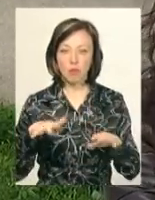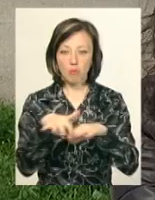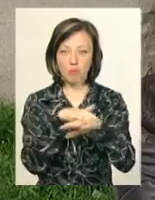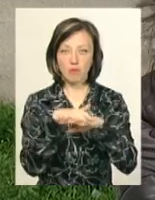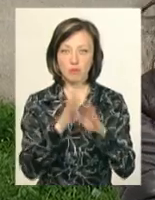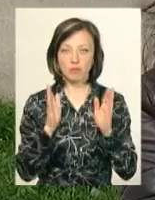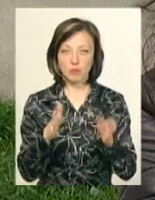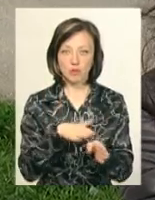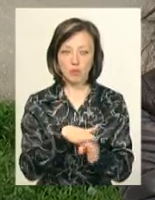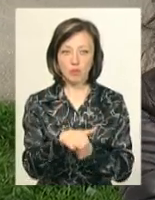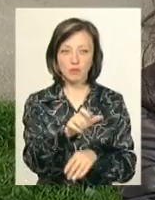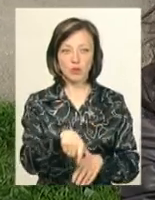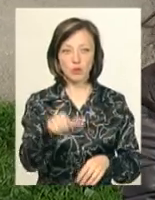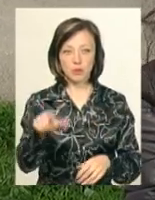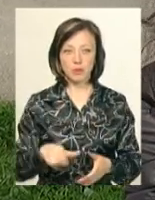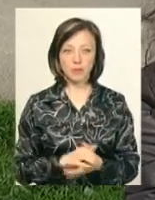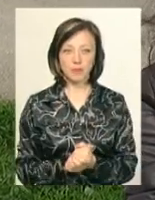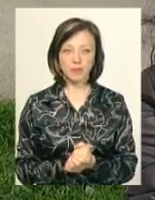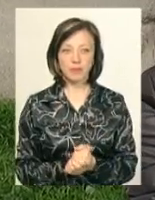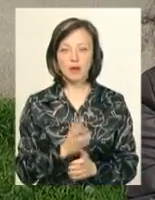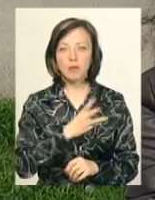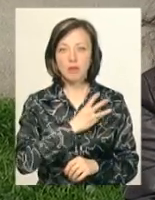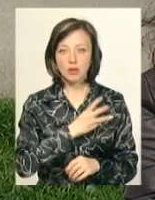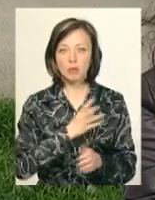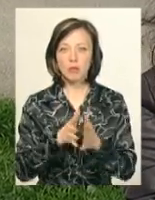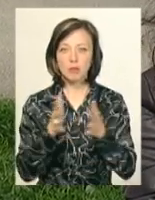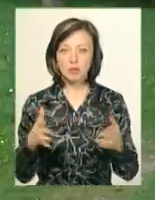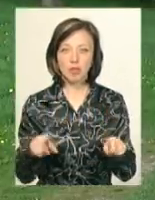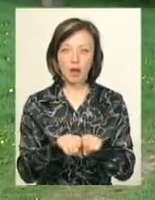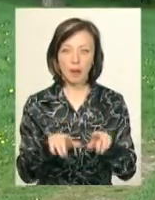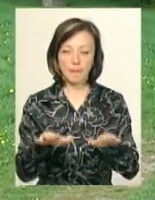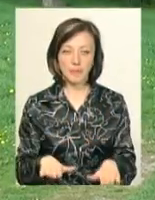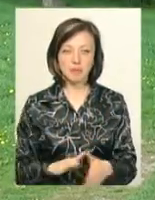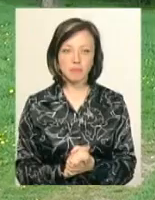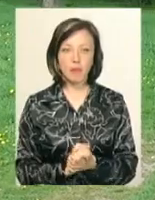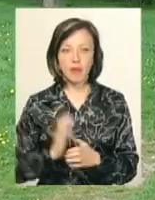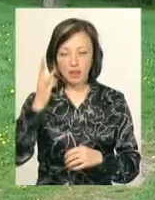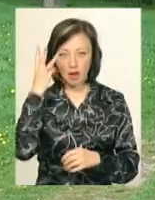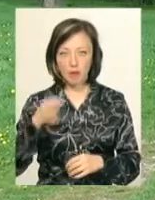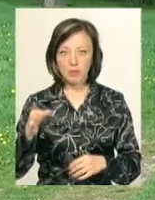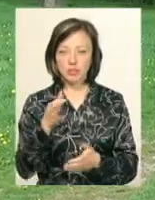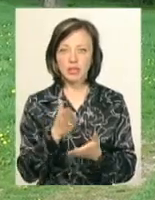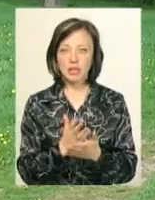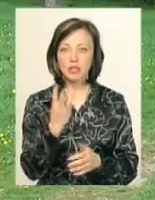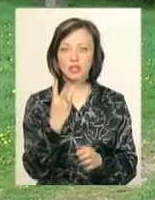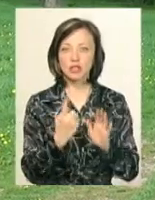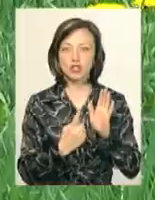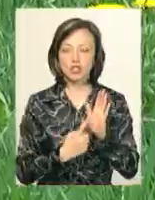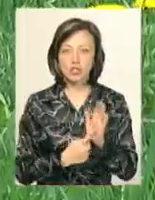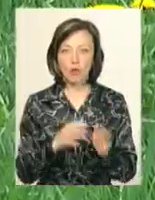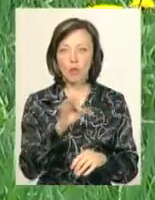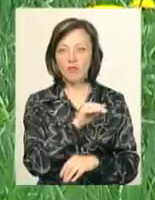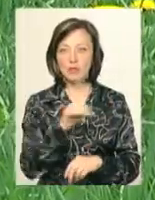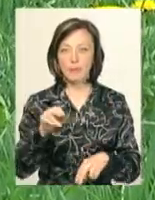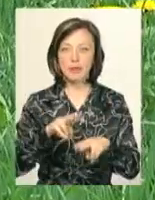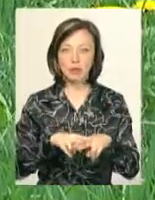повністю заповнений людьми. Так би бажано побільше таких місць. На Хмельниччині є 36 офіційних паспортизованих